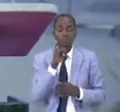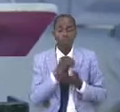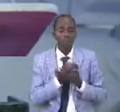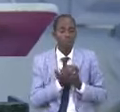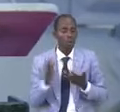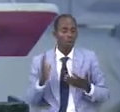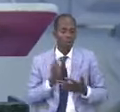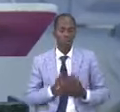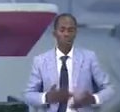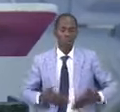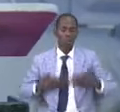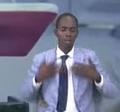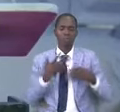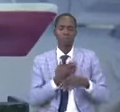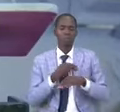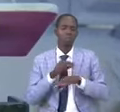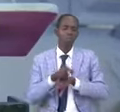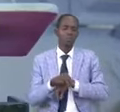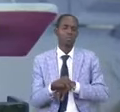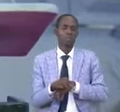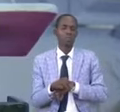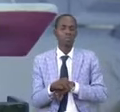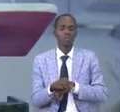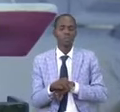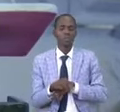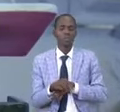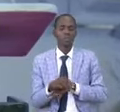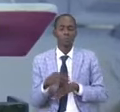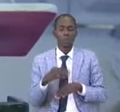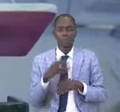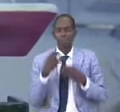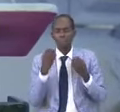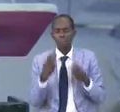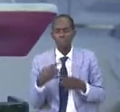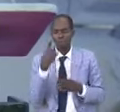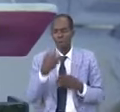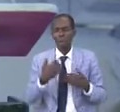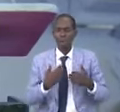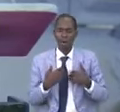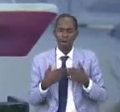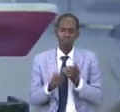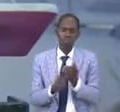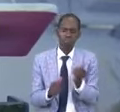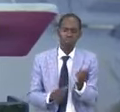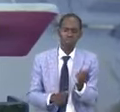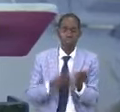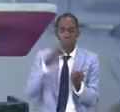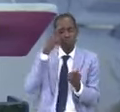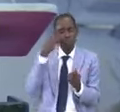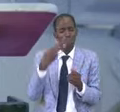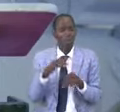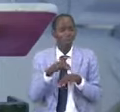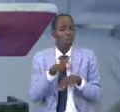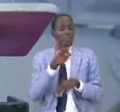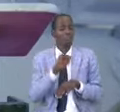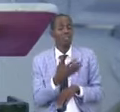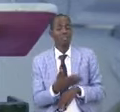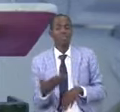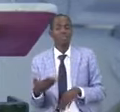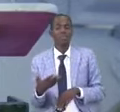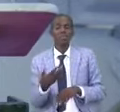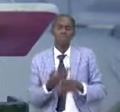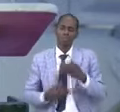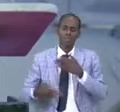notre ministère ceux qui ont des rétrograder à cause des choses temporaires restent ce